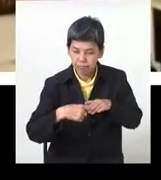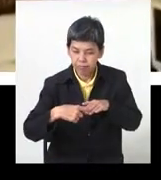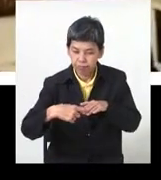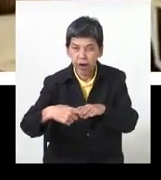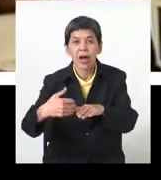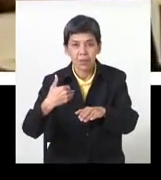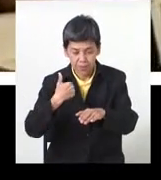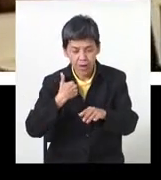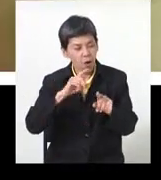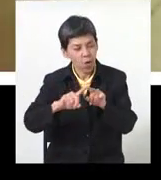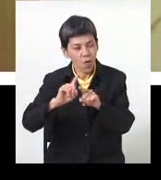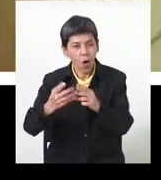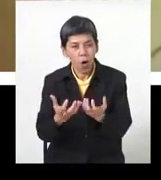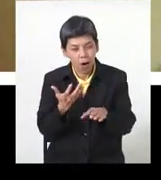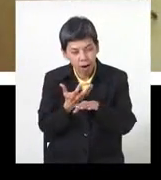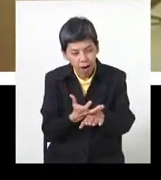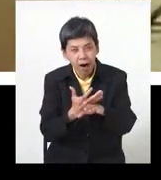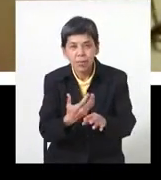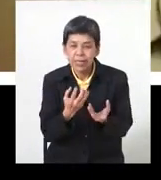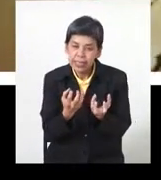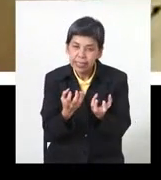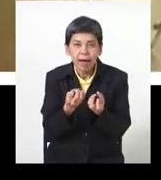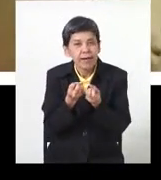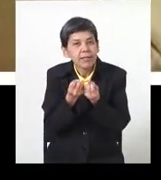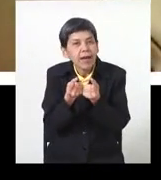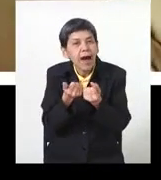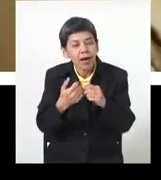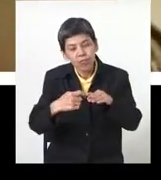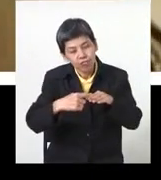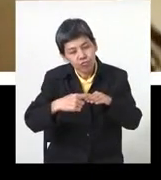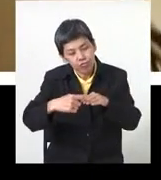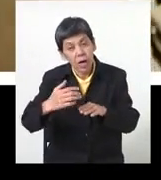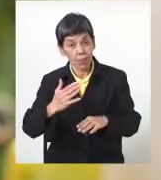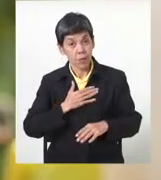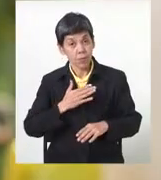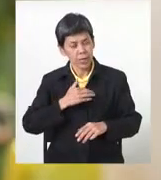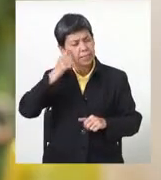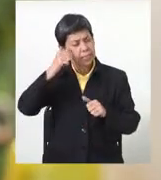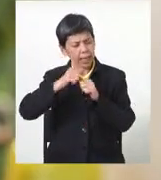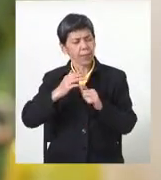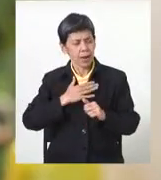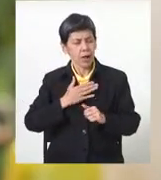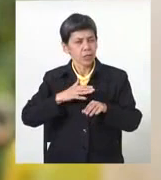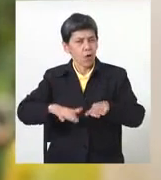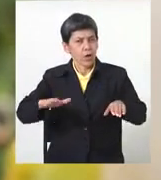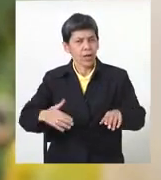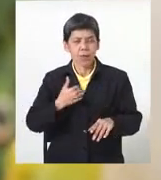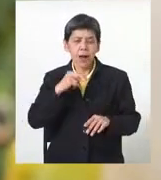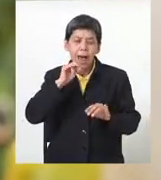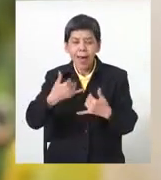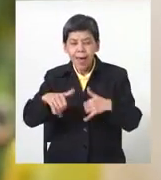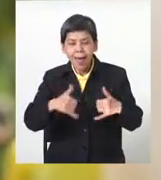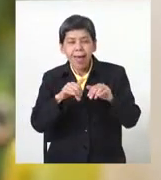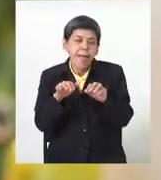บรรทุกนะแล้วก็มีเรือโยงอที่บรรทุกสินค้าเป็นพวกหินทรายมาทำการก่อสร้างกันตอนที่ผมเริ่มจำความได้แล้วตอนเด็ก